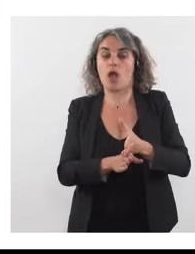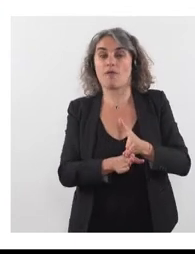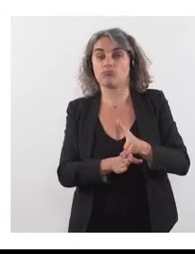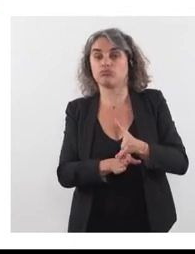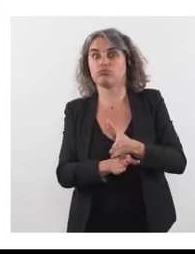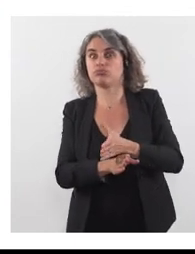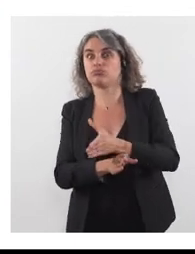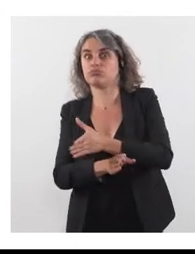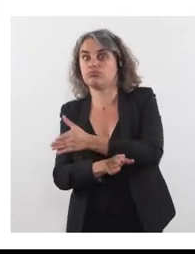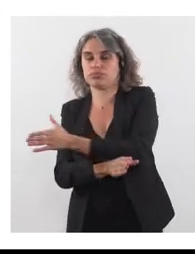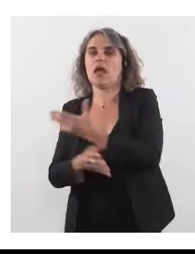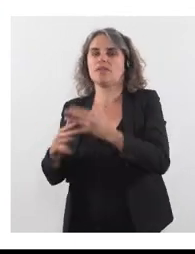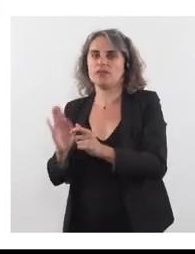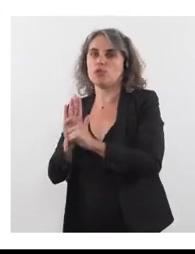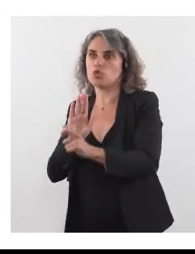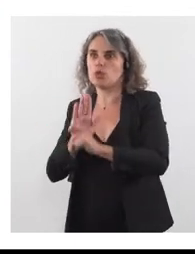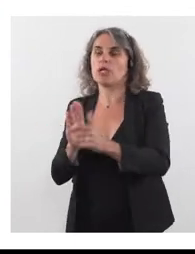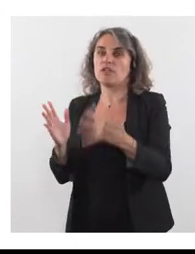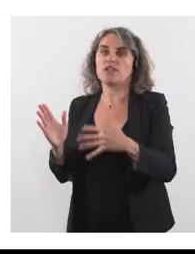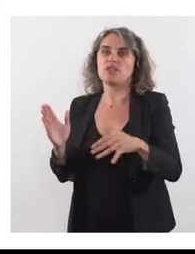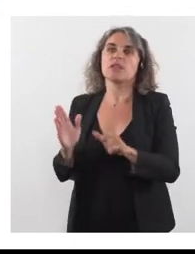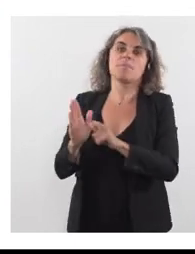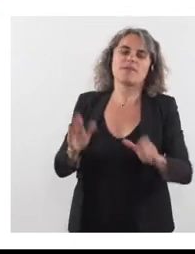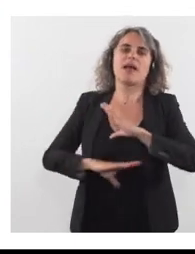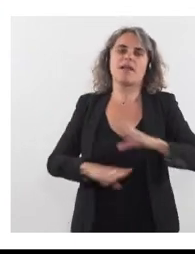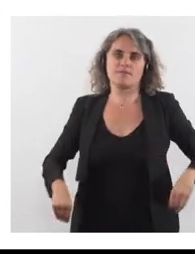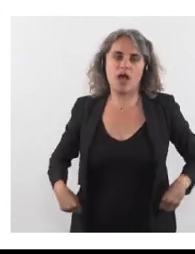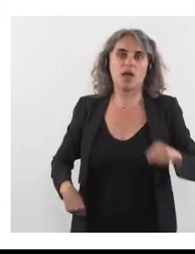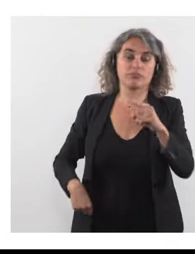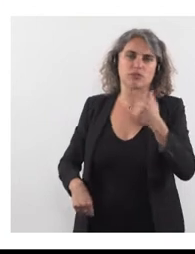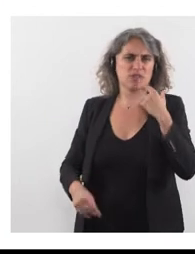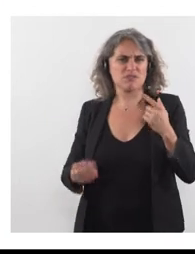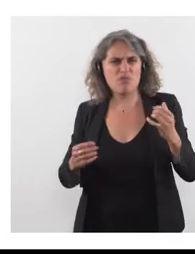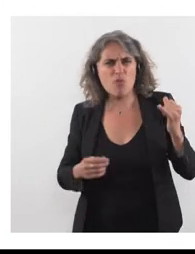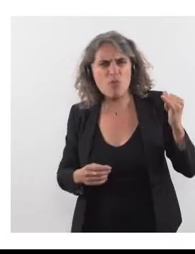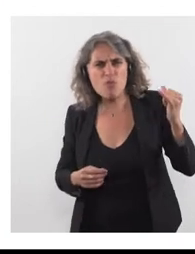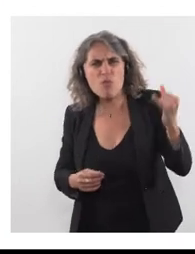vient beaucoup plus tard dans la procédure. Donc le temps judiciaire est extraordinairement long.